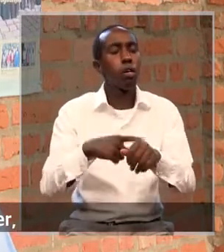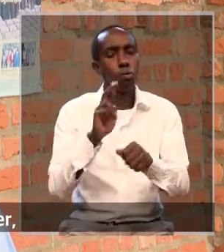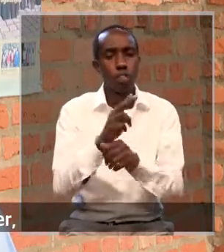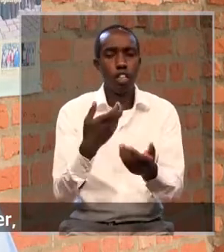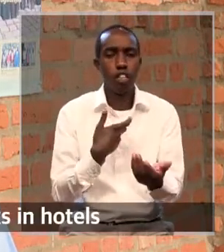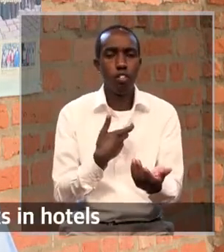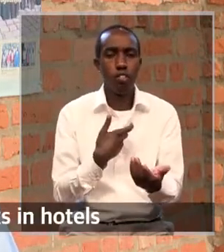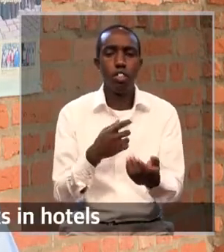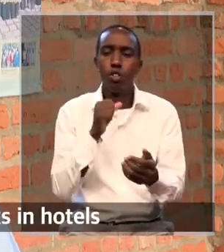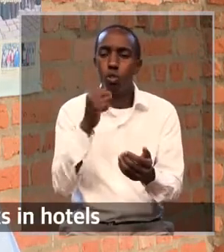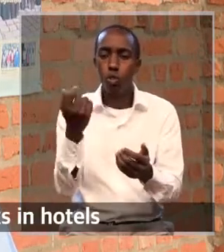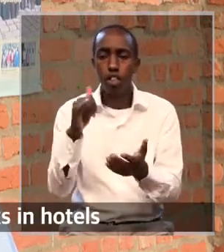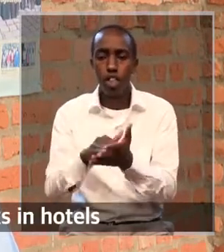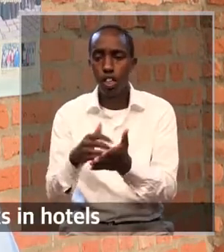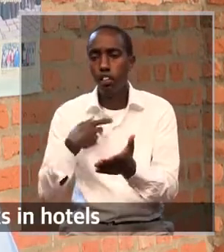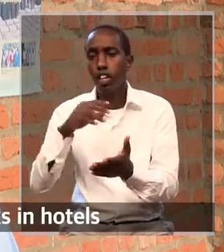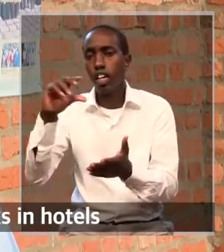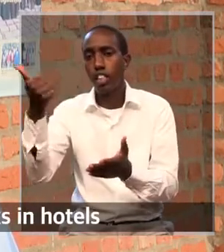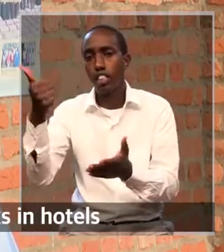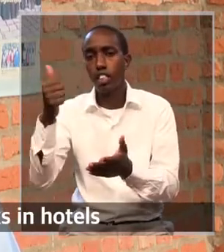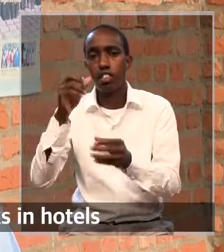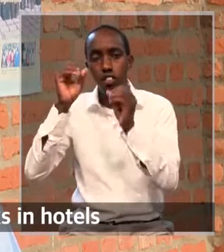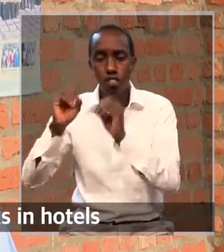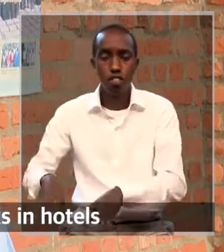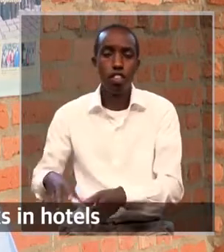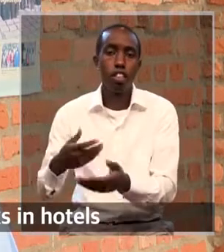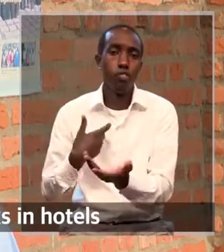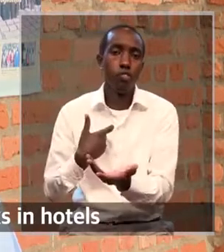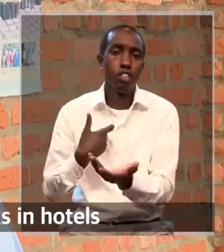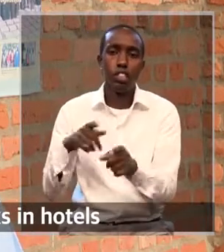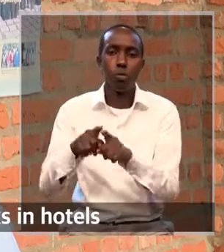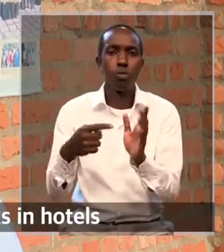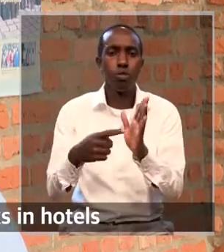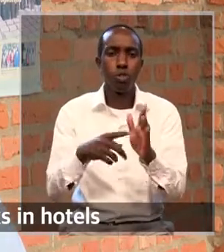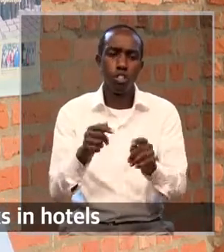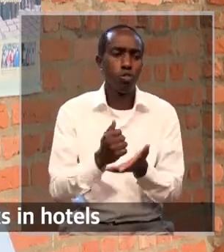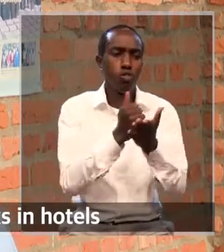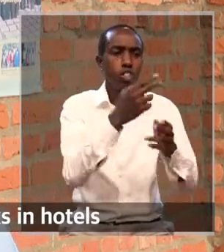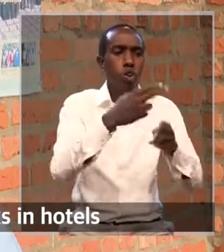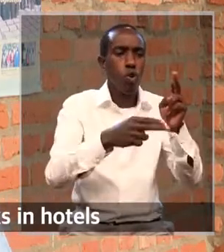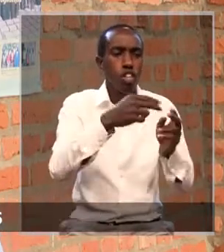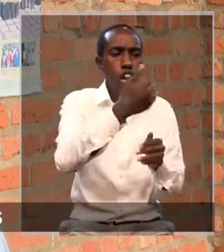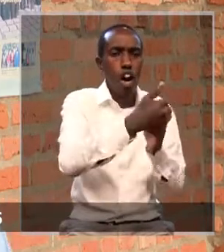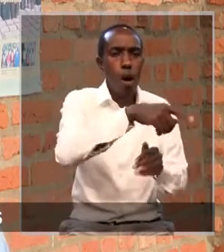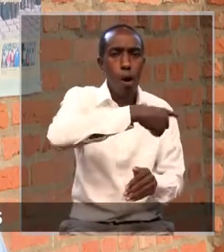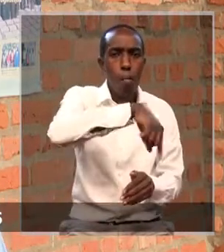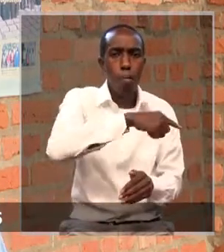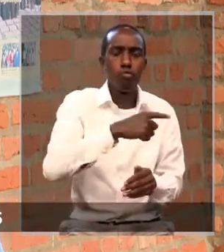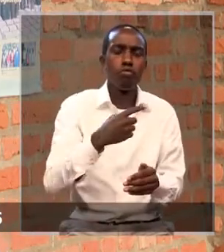kirekire noneho uretse n'ibyo hari ibindi bintu twajugunyaga ndetse ngira ngo dufasha n'amahoteli amwe hafi